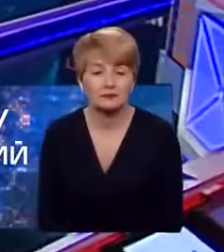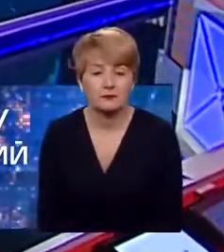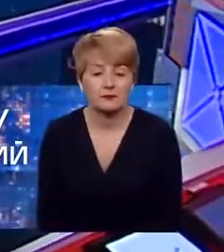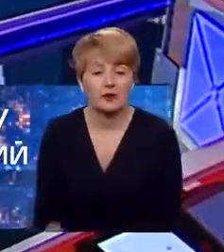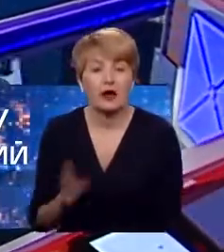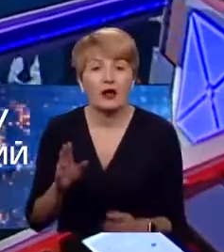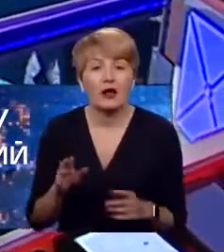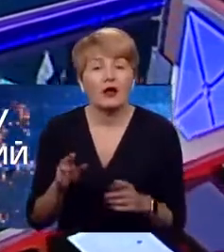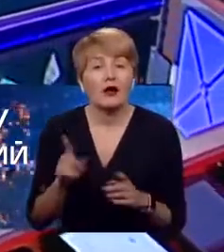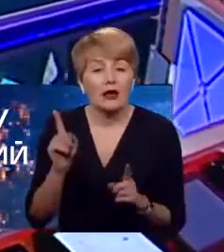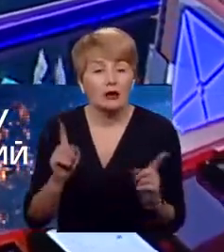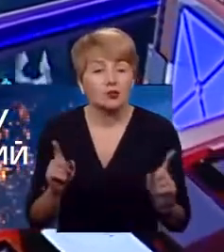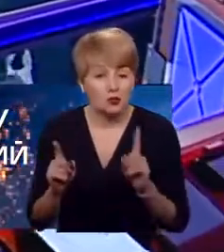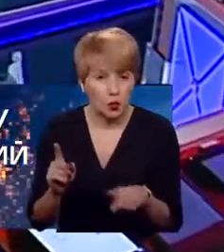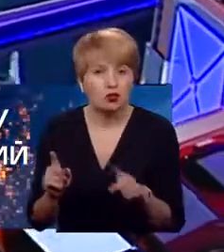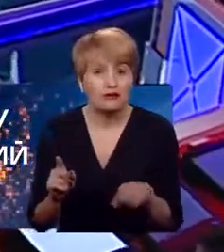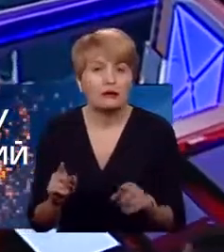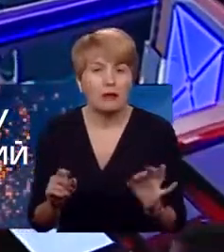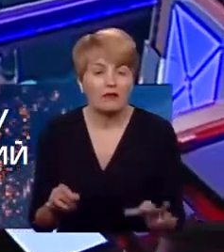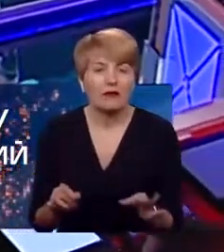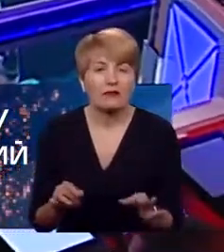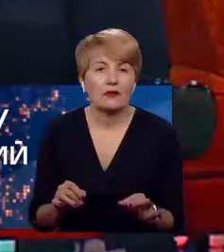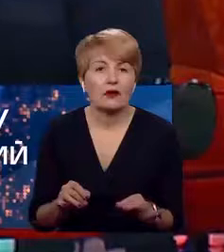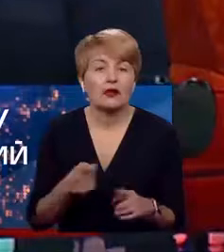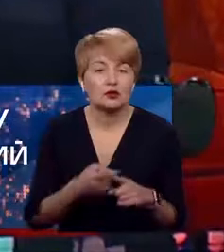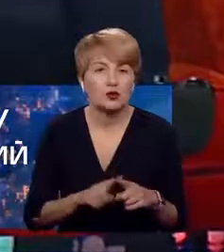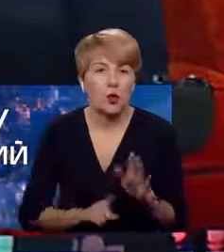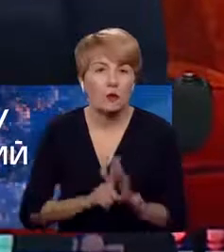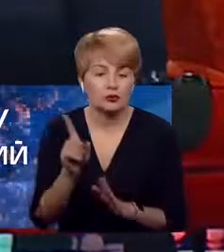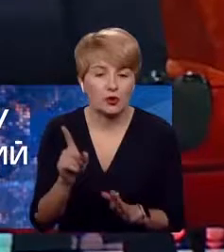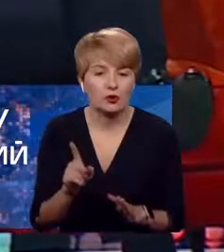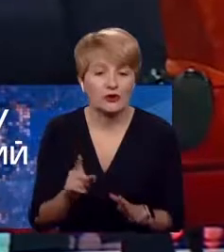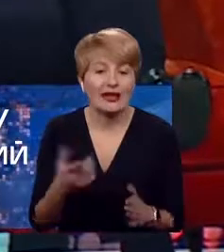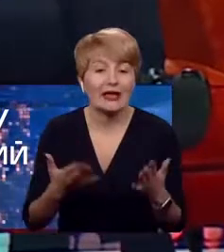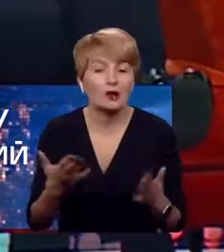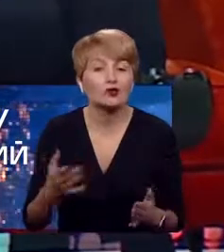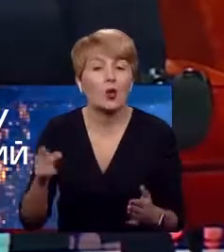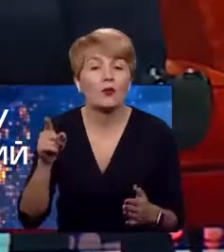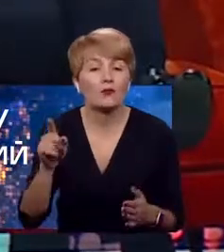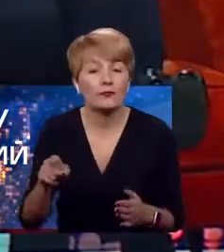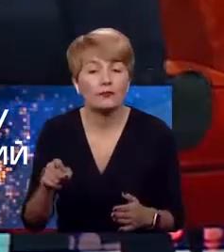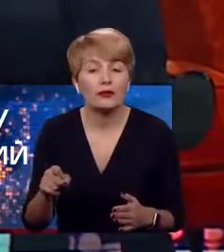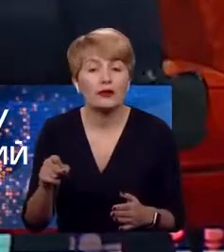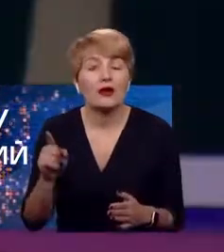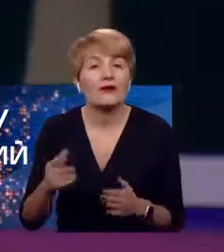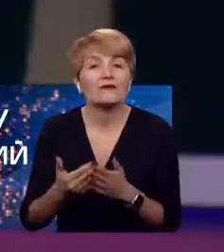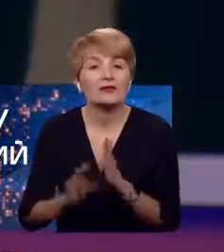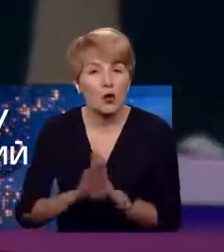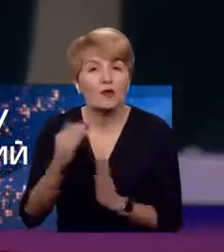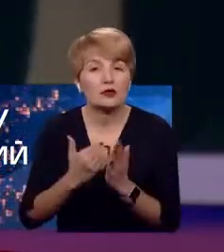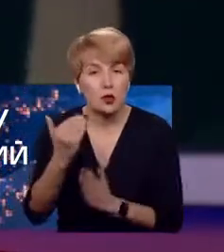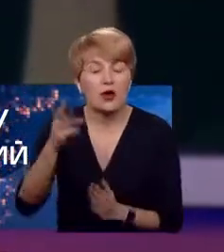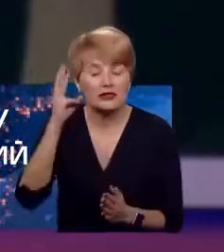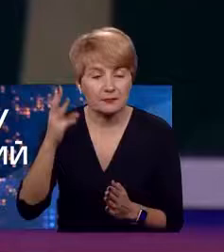Дестабілізація почала. Отут він правий. Дестабілізація почалася саме з цього. Тут правий. Якщо висока зарплата, правда. Це